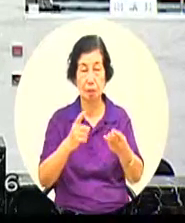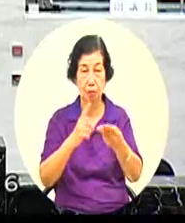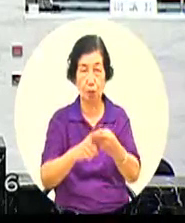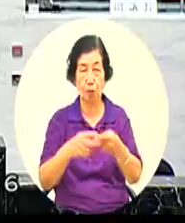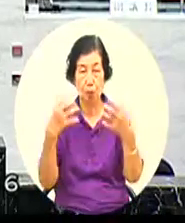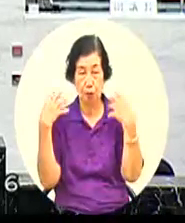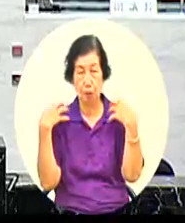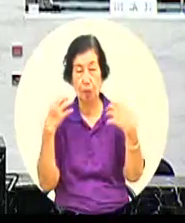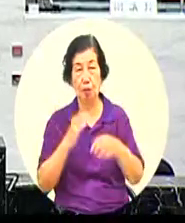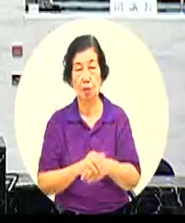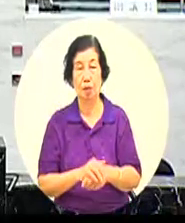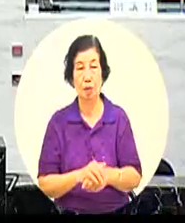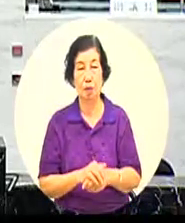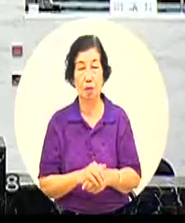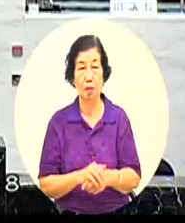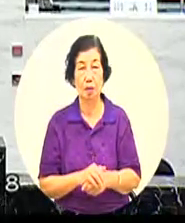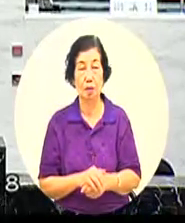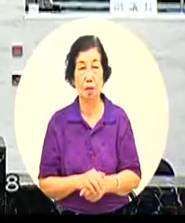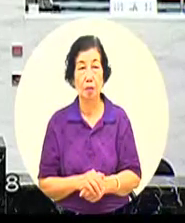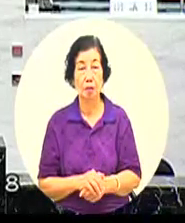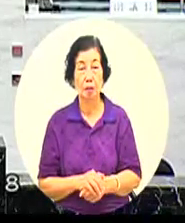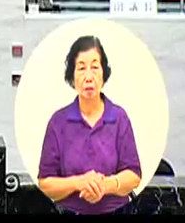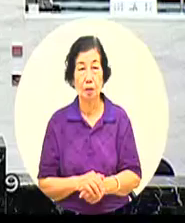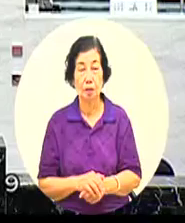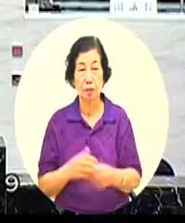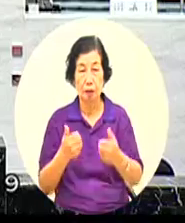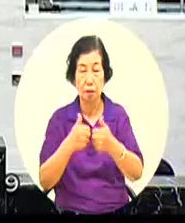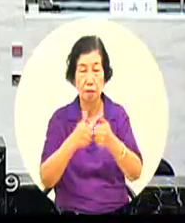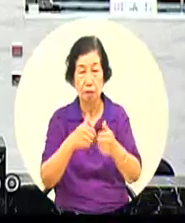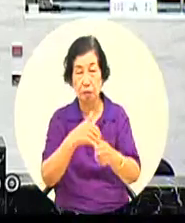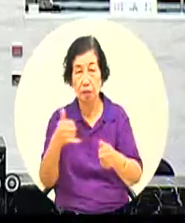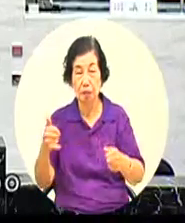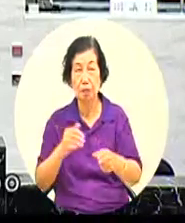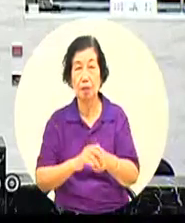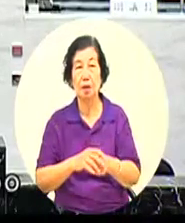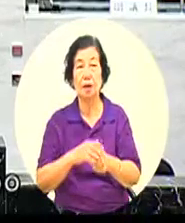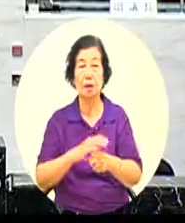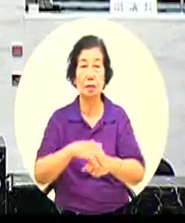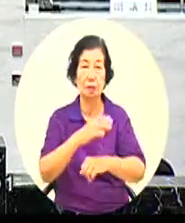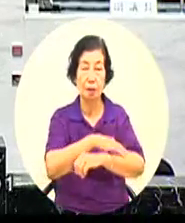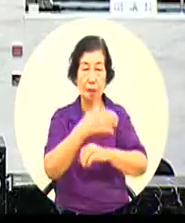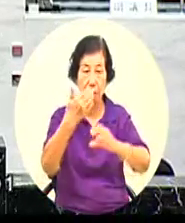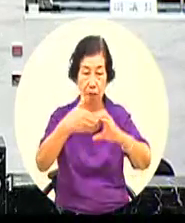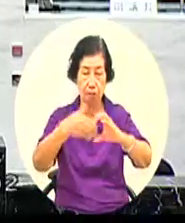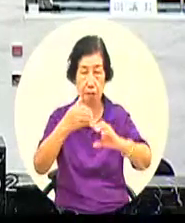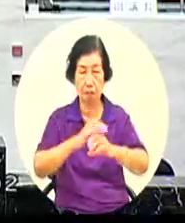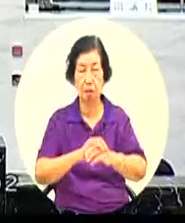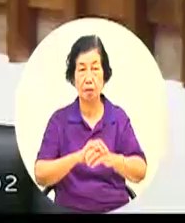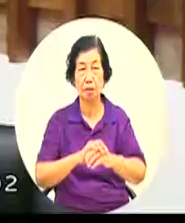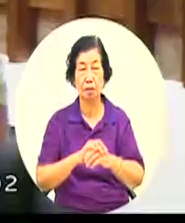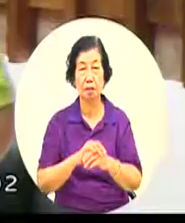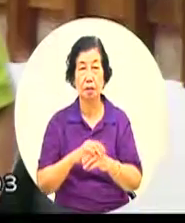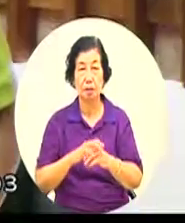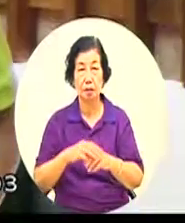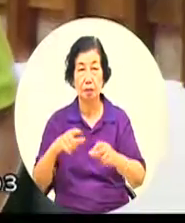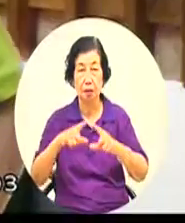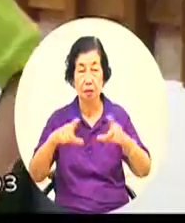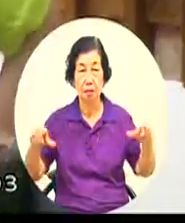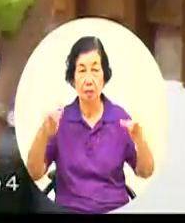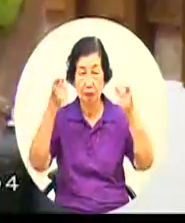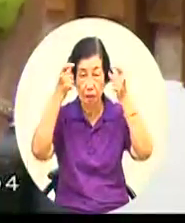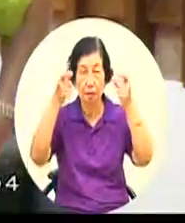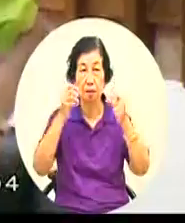么议会同仁那么媒体朋友以及我们大高雄地区所有